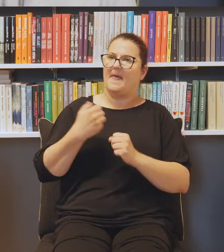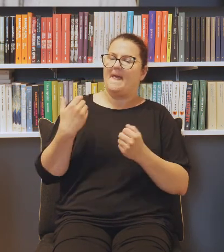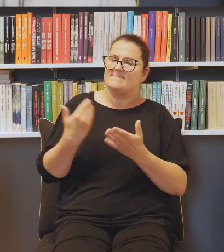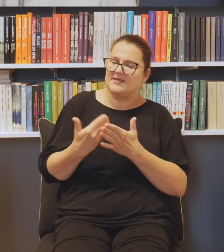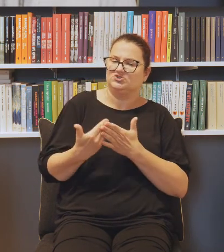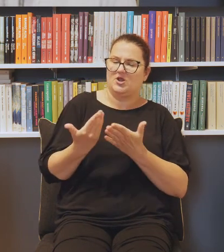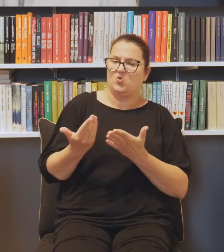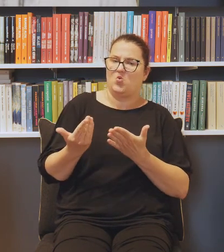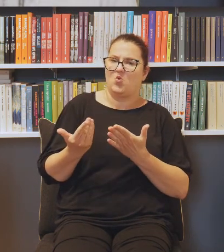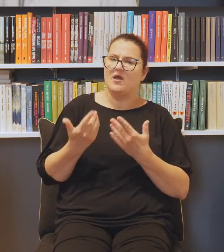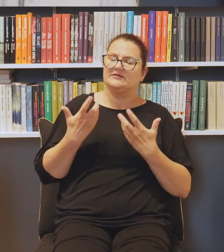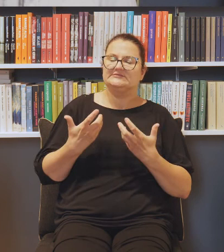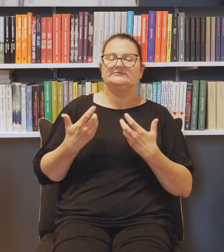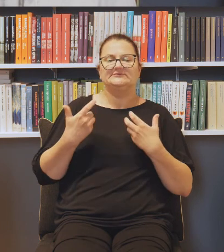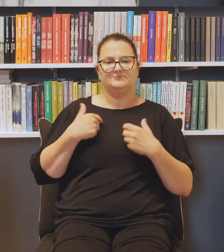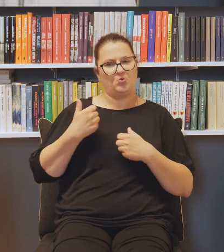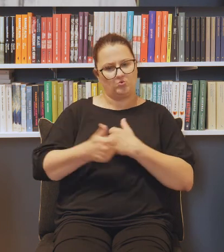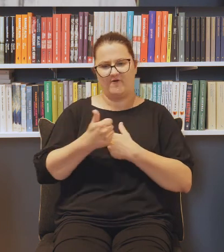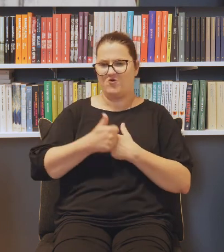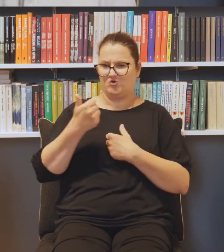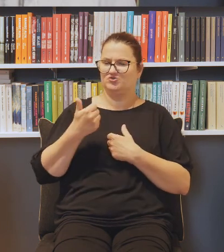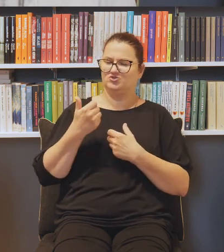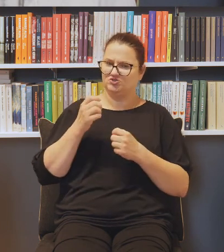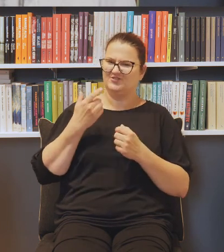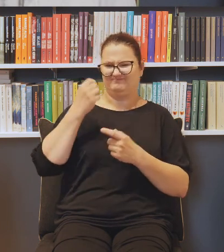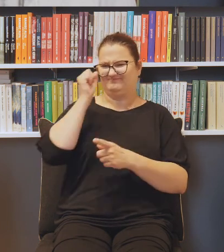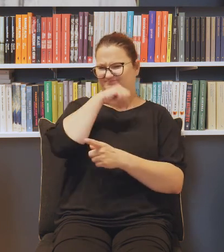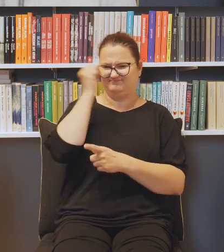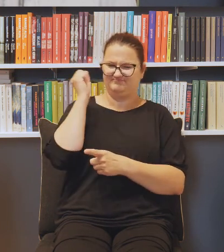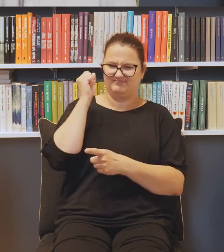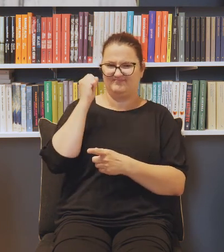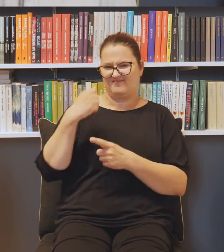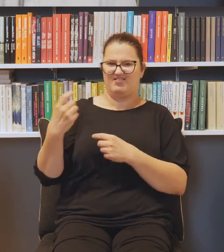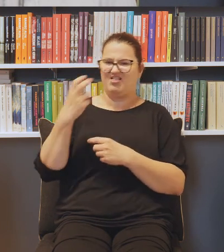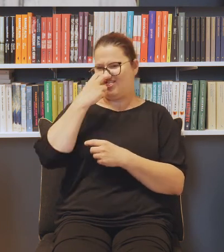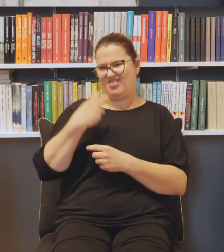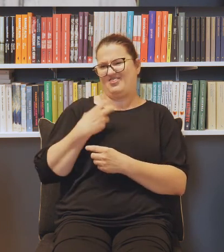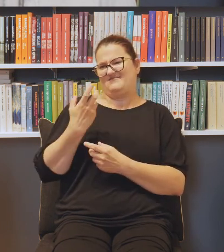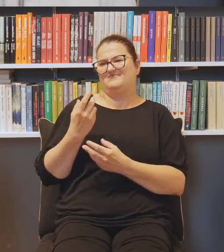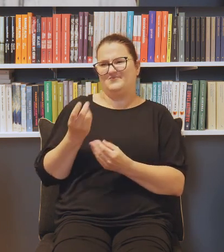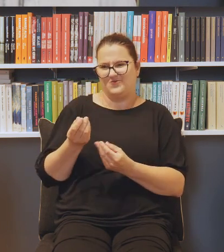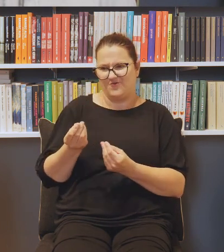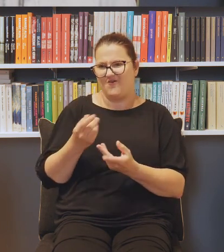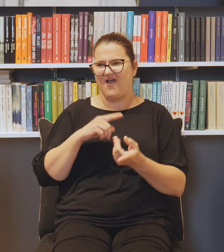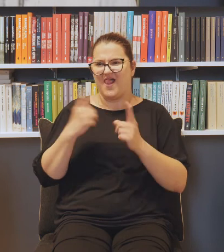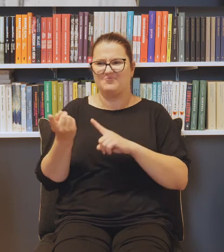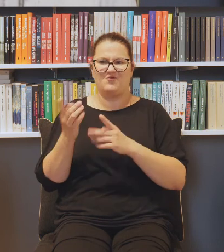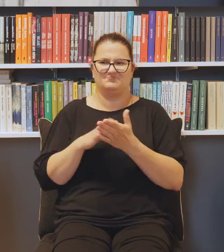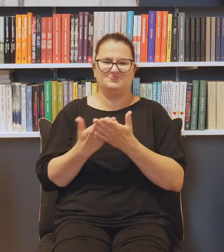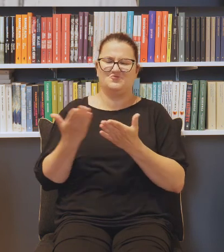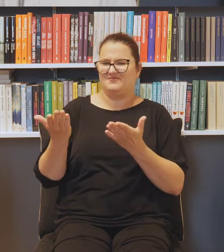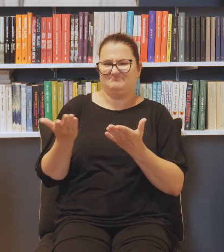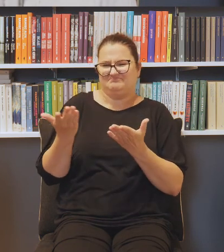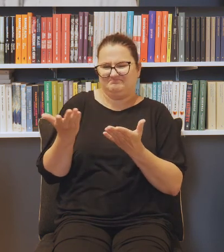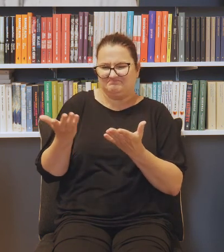tak staram się udowodnić sobie samemu, że to jest jakiś absurd, że ktoś albo się czepia, albo po prostu...